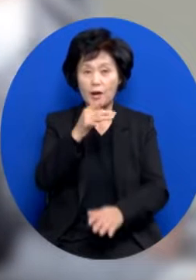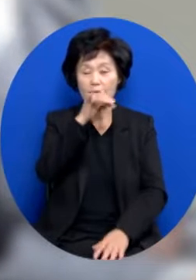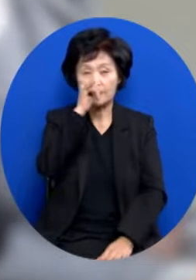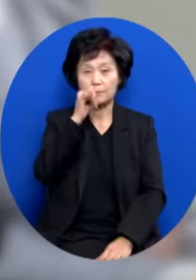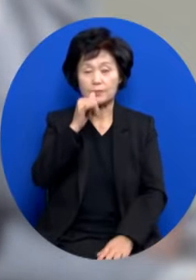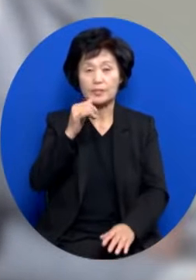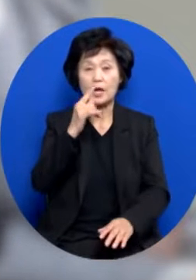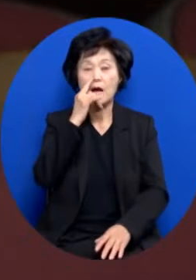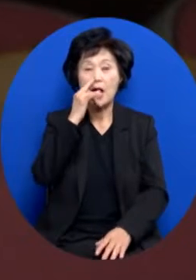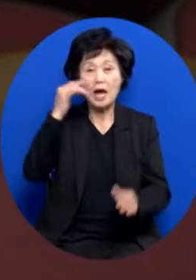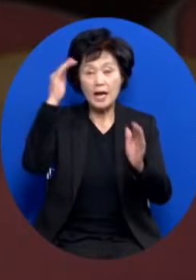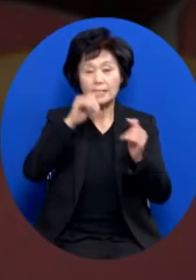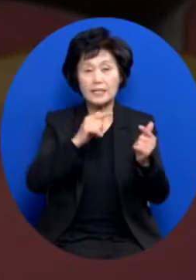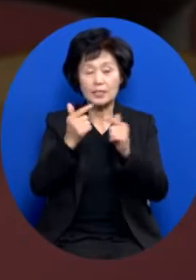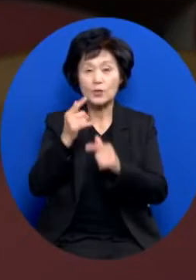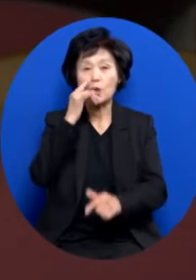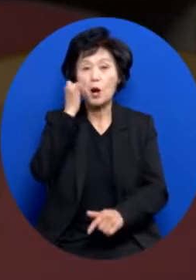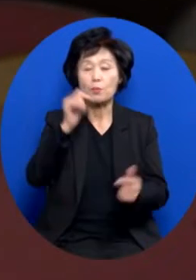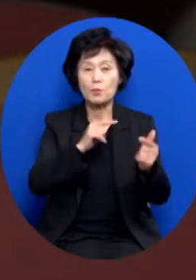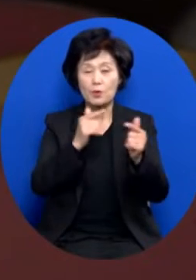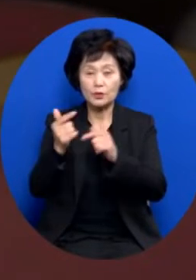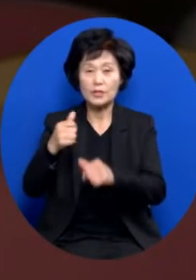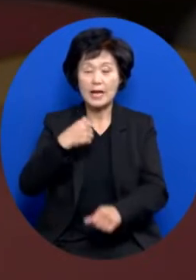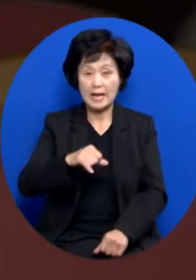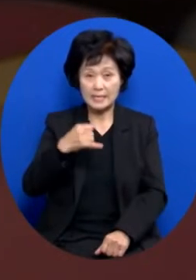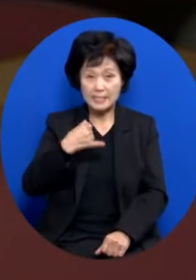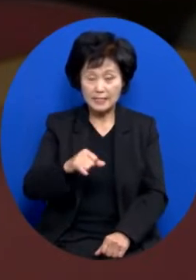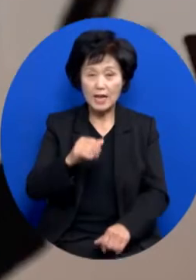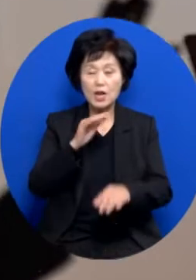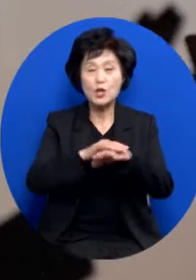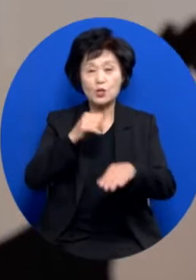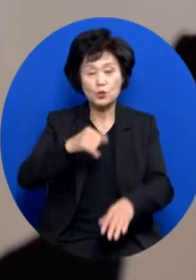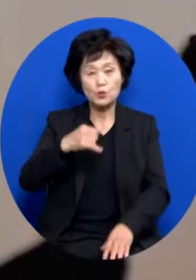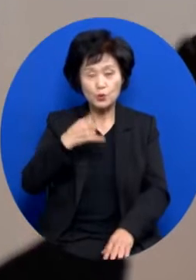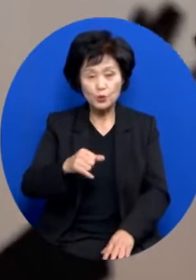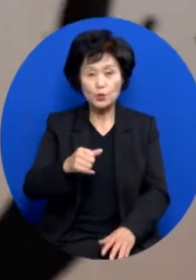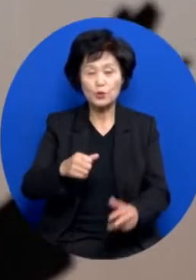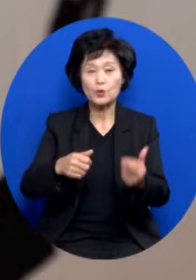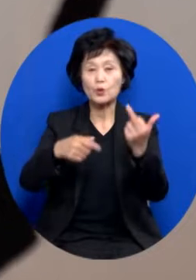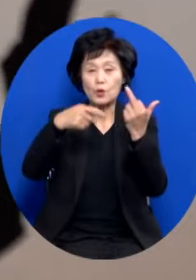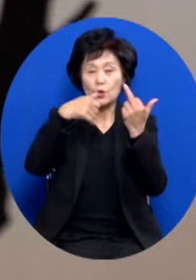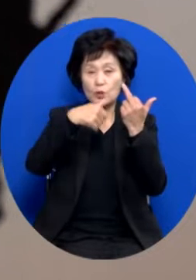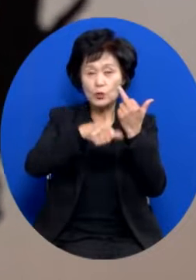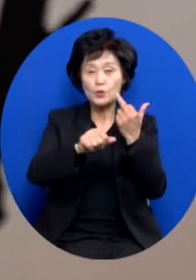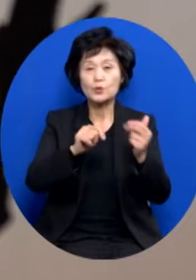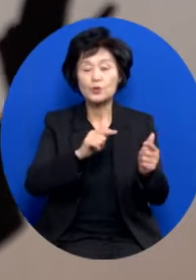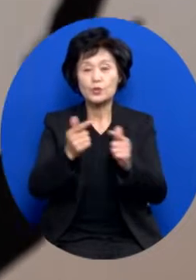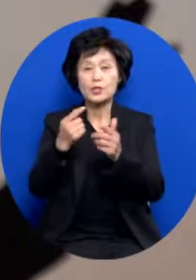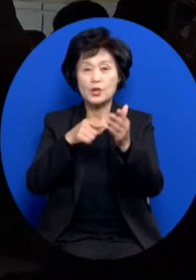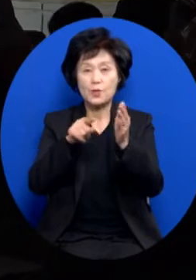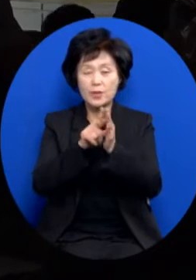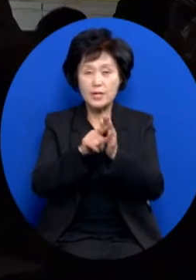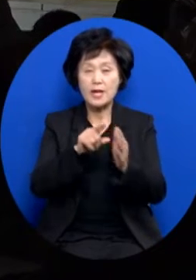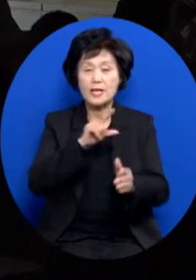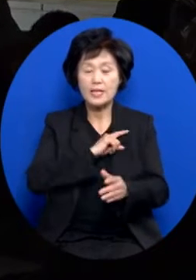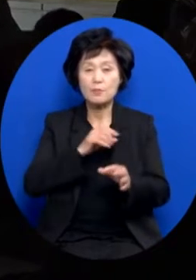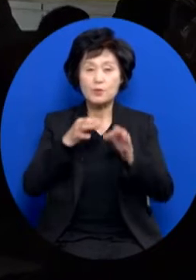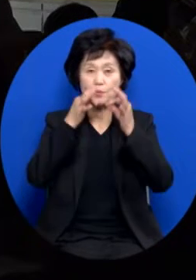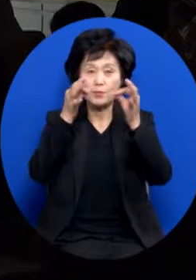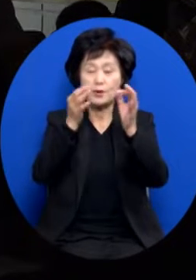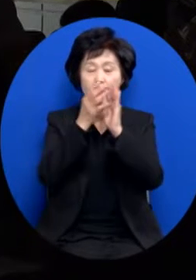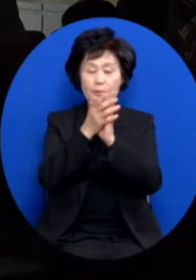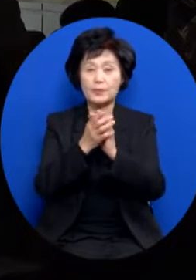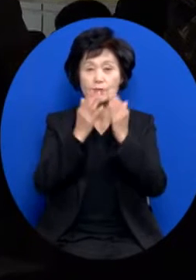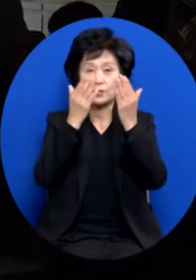가족들은 아들과 딸, 손주와 조카를 위해 한 명 한 명의 이름을 부르며 기도합니다.